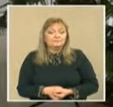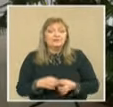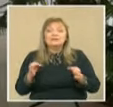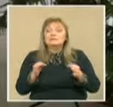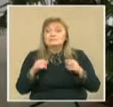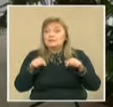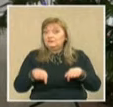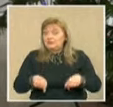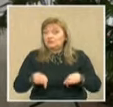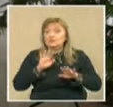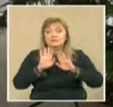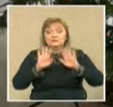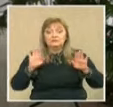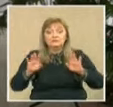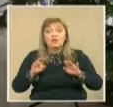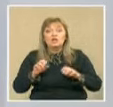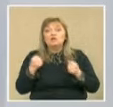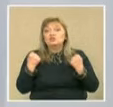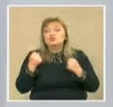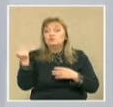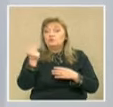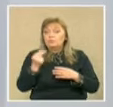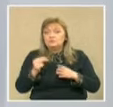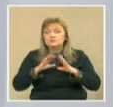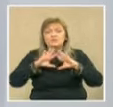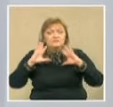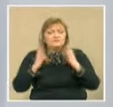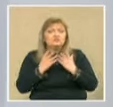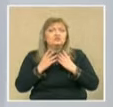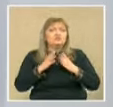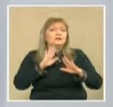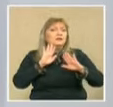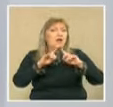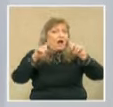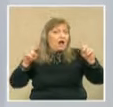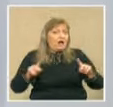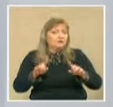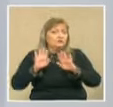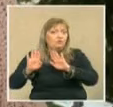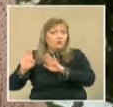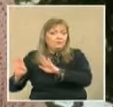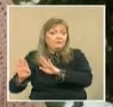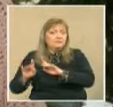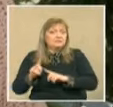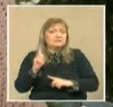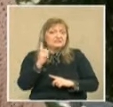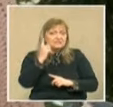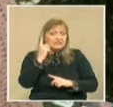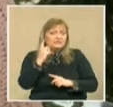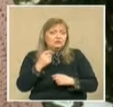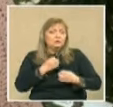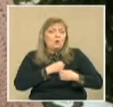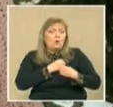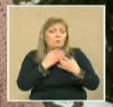Специално днешната изложба живопис, почти всички творби, може би даже всички, са с един такъв